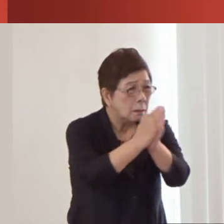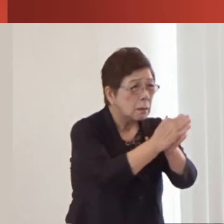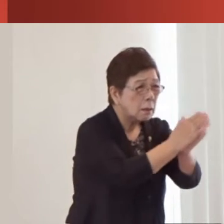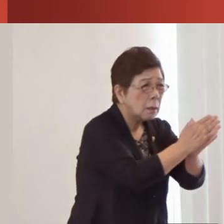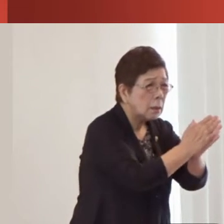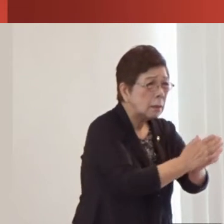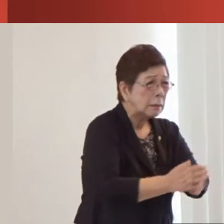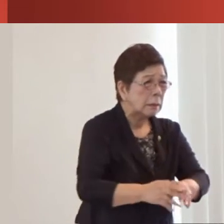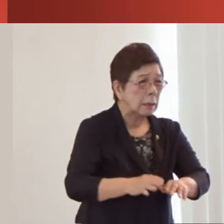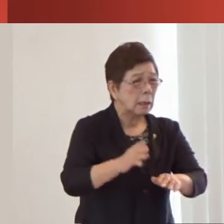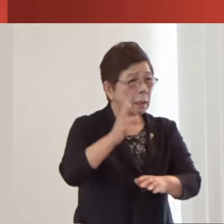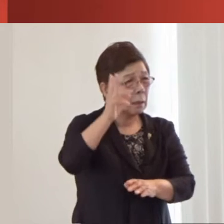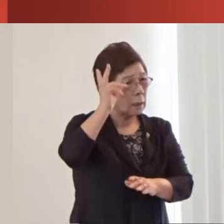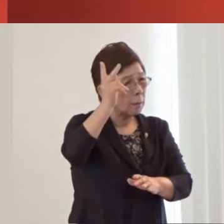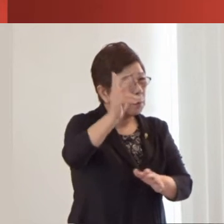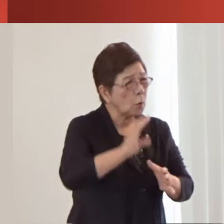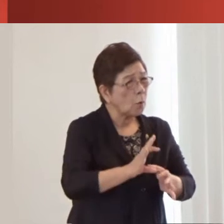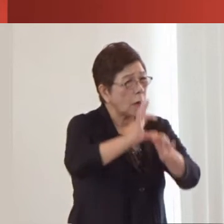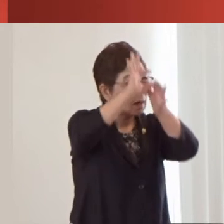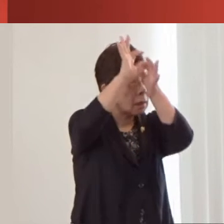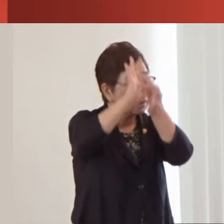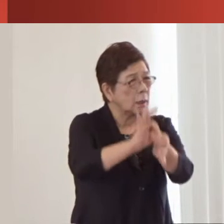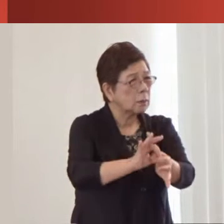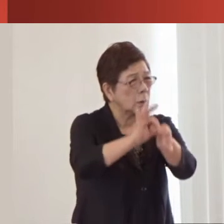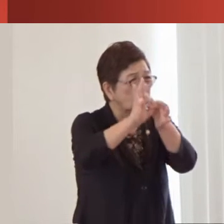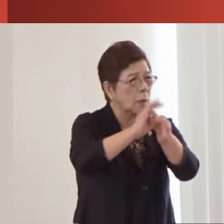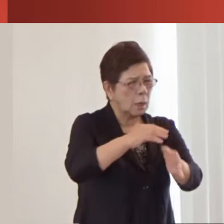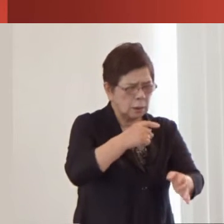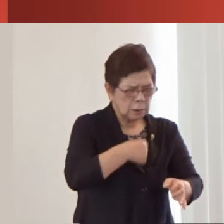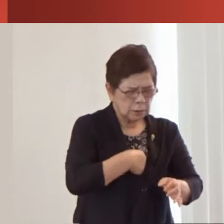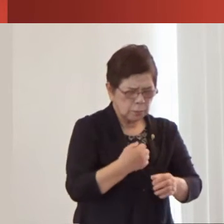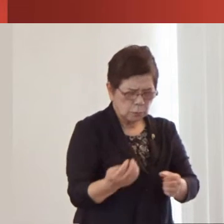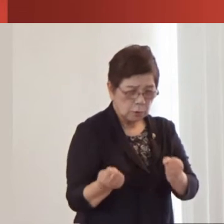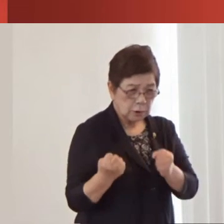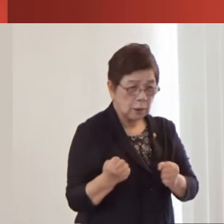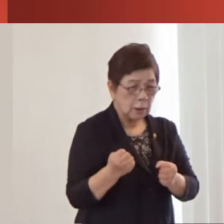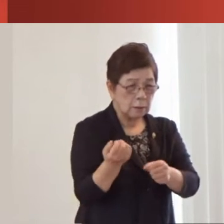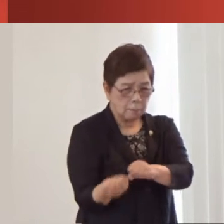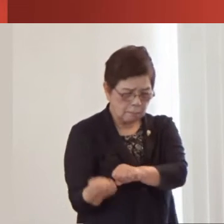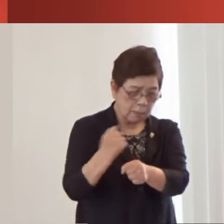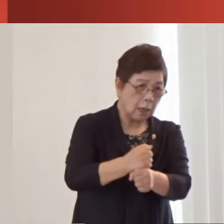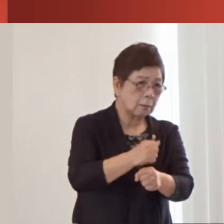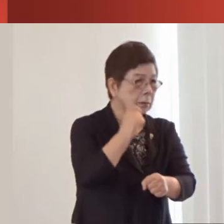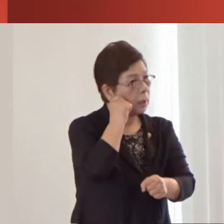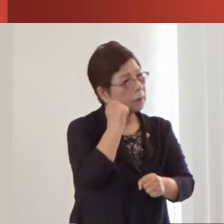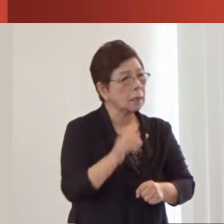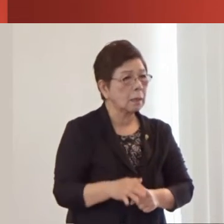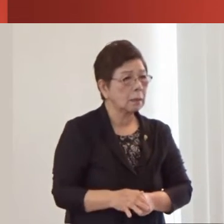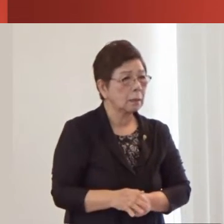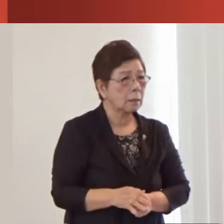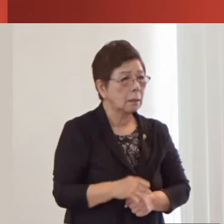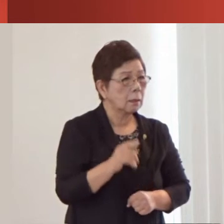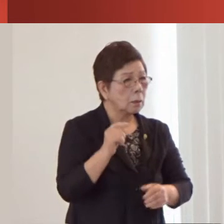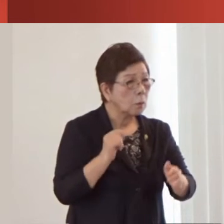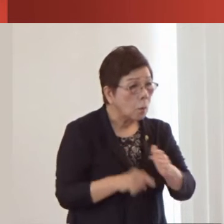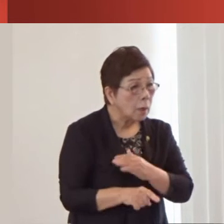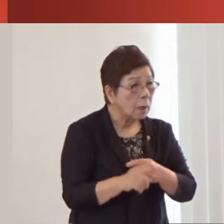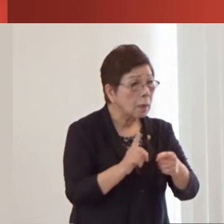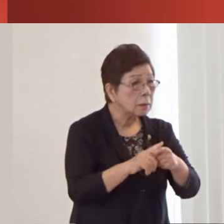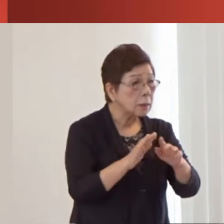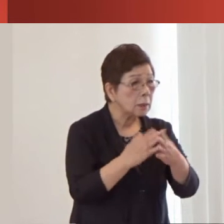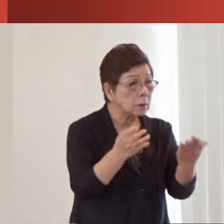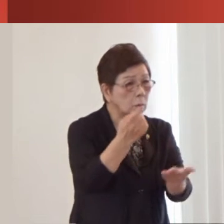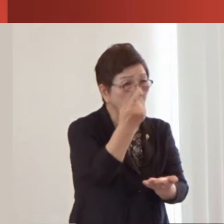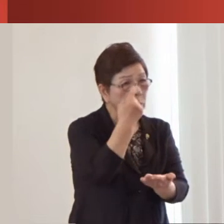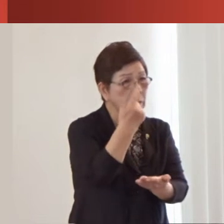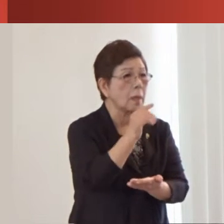ても神との関係を自分の力では回復できない、これが聖書の教えなんです。罪を